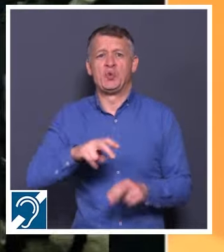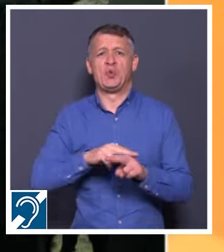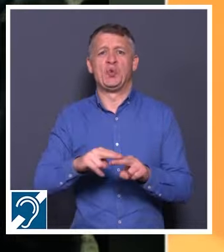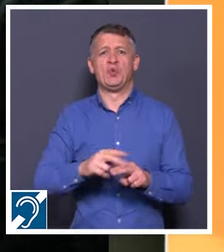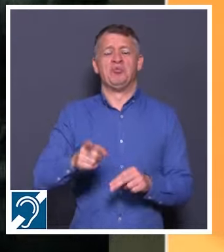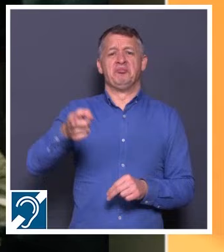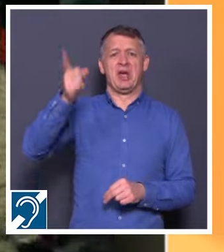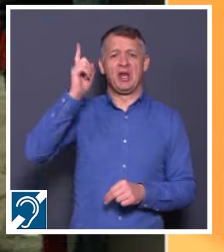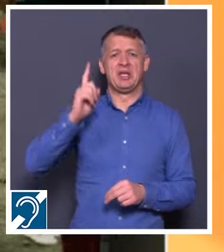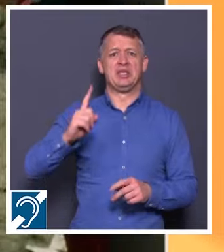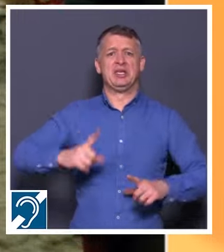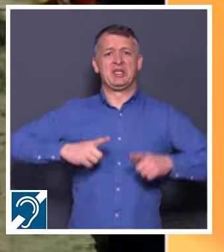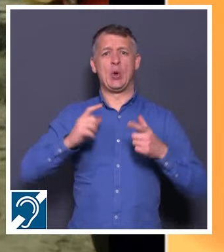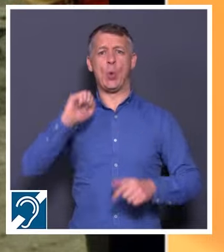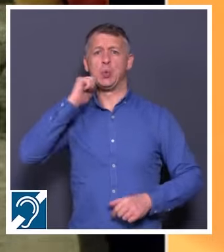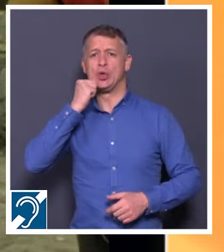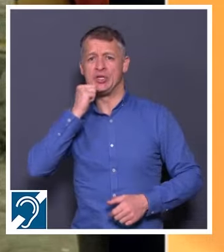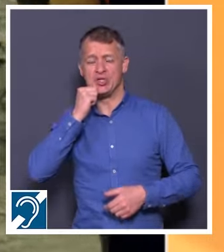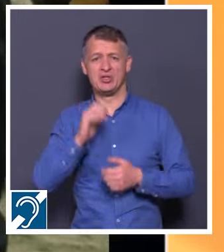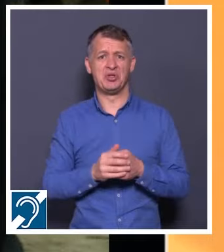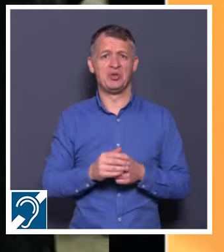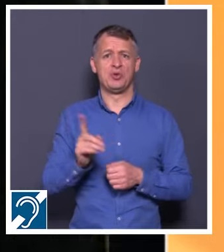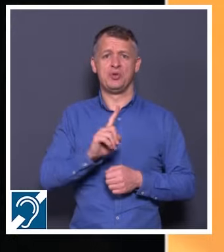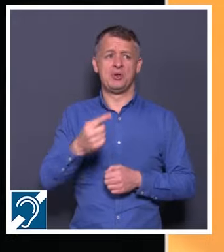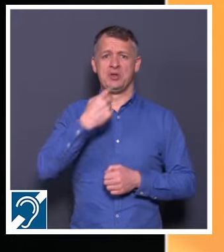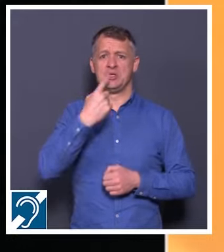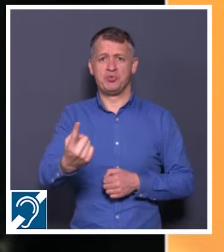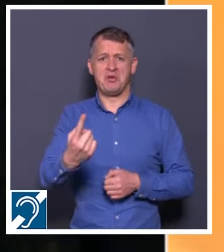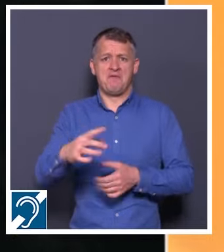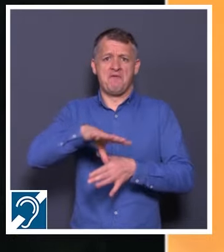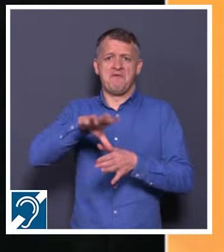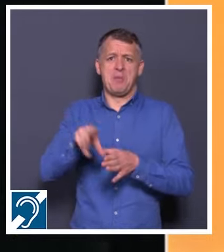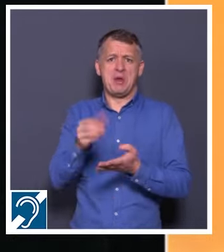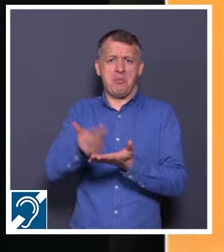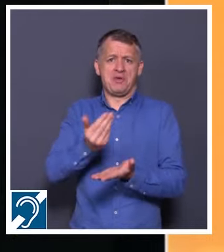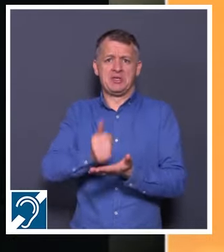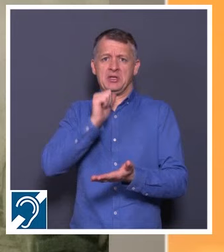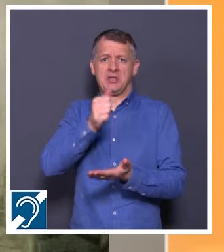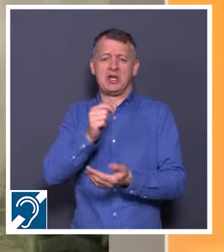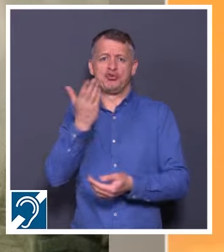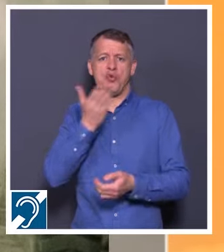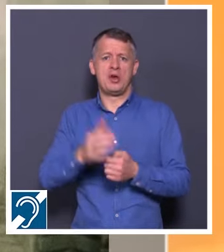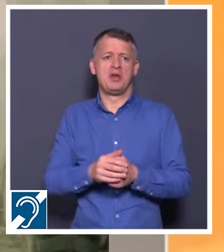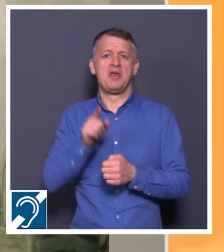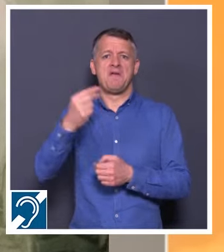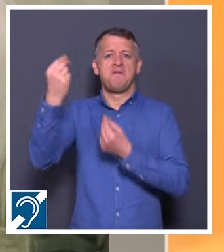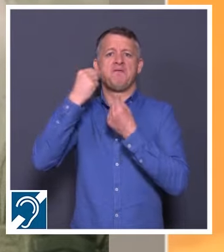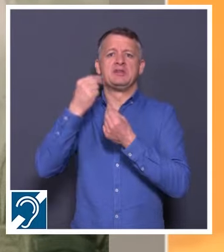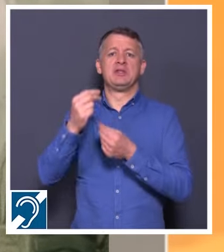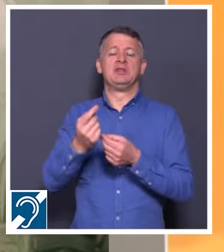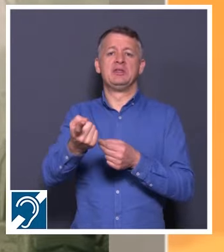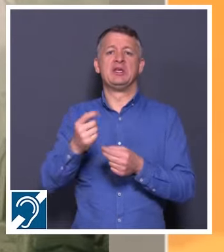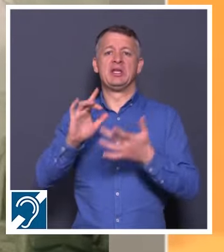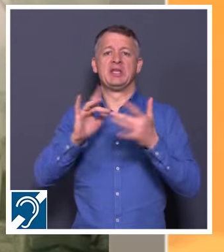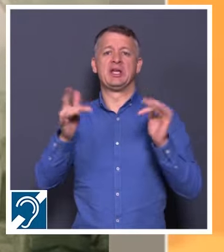trăiau bunicii, nu li se mai spune nici în familie, nici la școală și învață-te pe TikTok. Dar vă